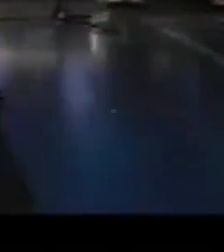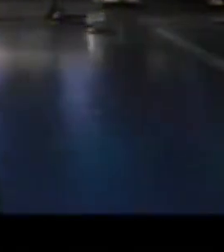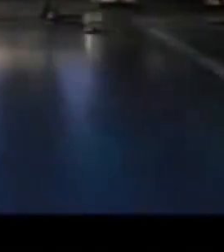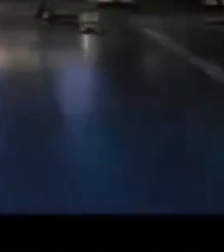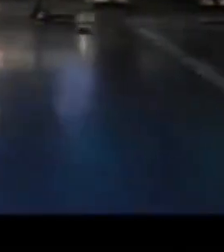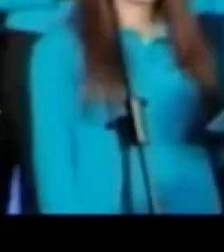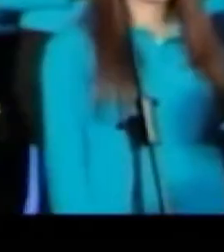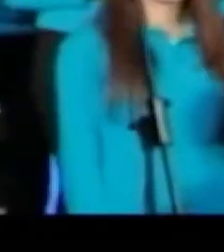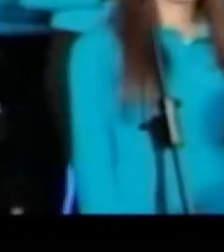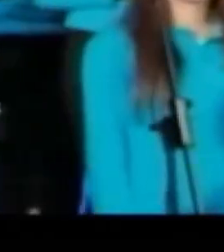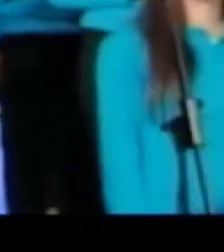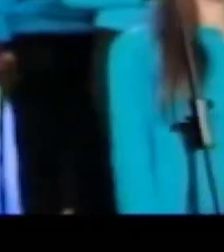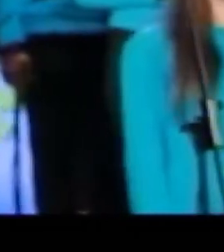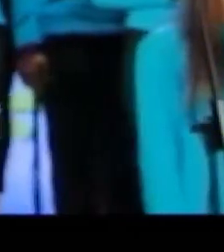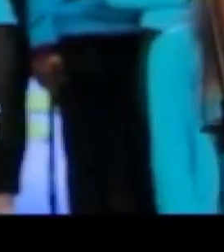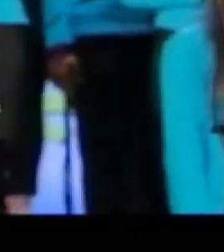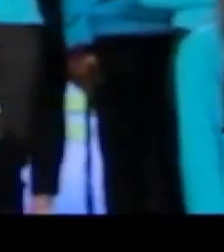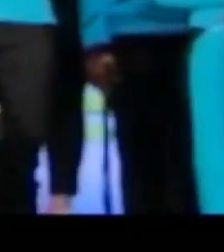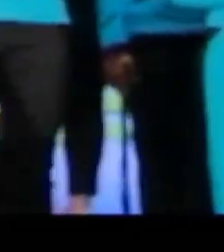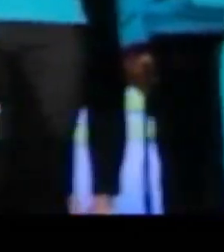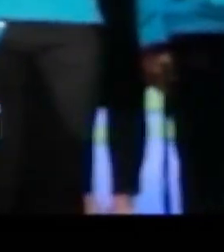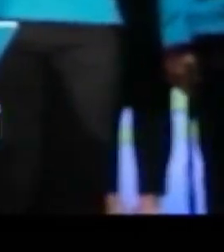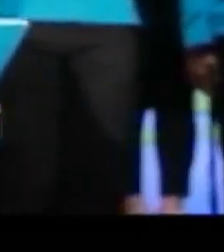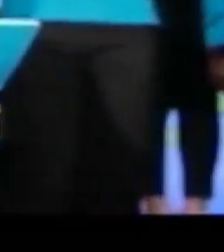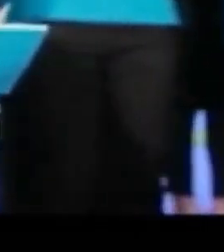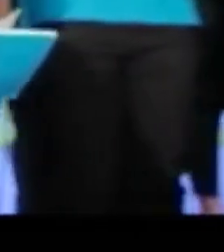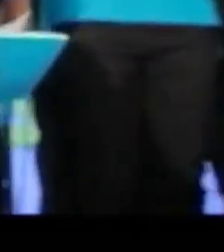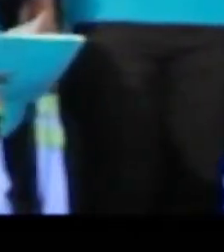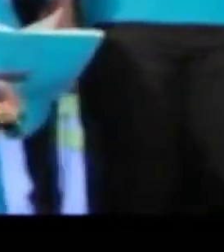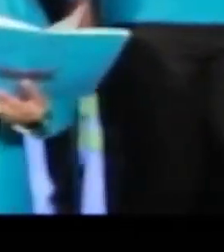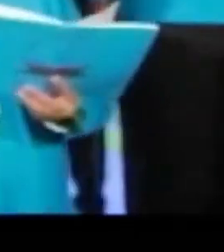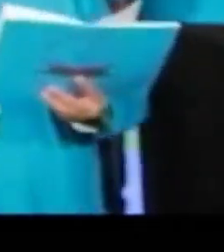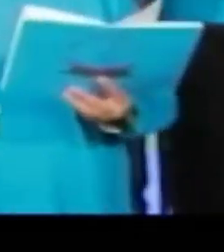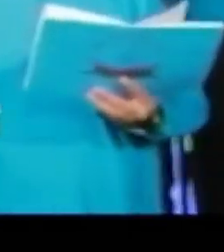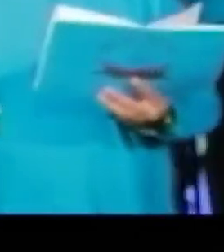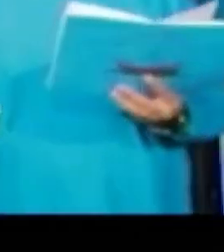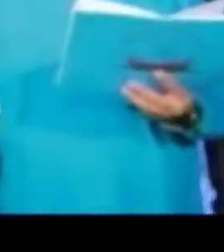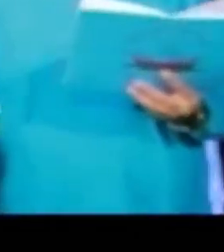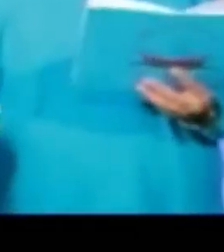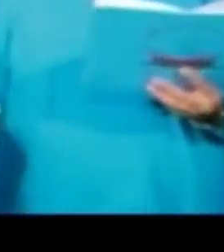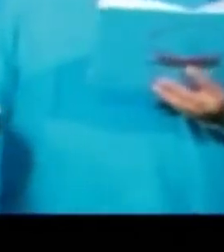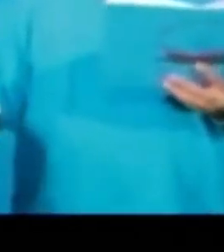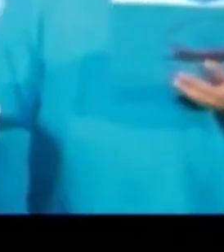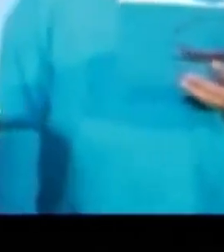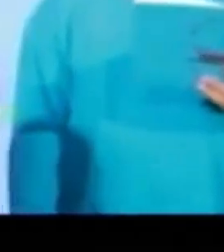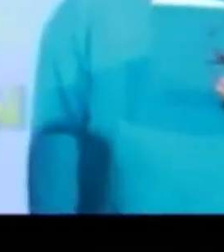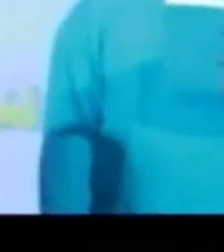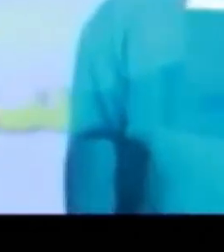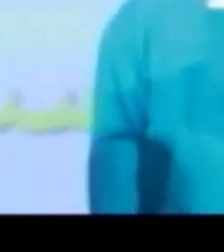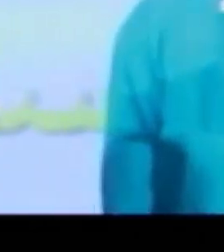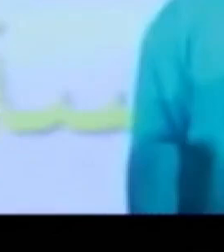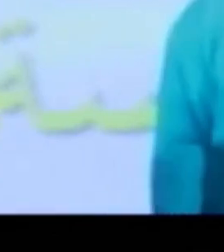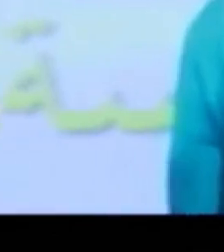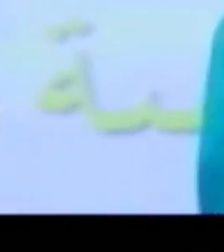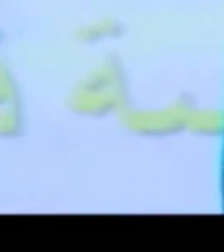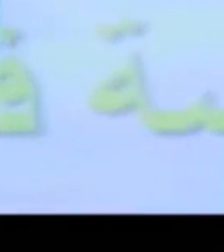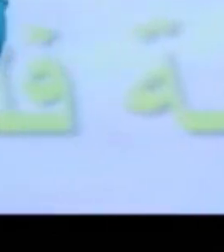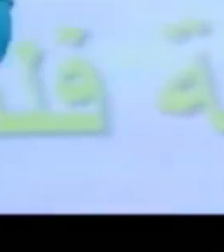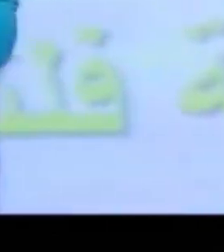الوحيد ان اشترك في تسقار